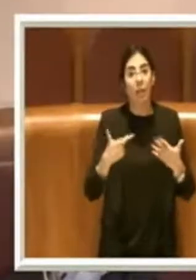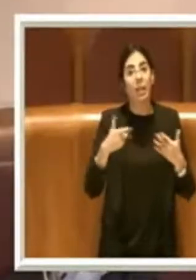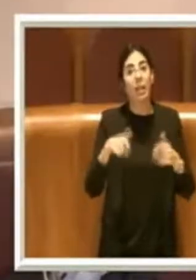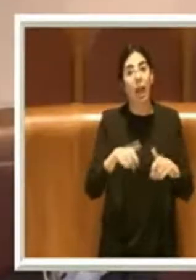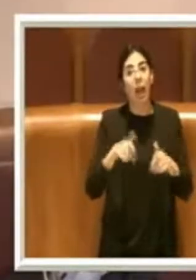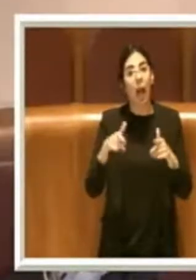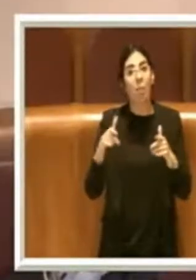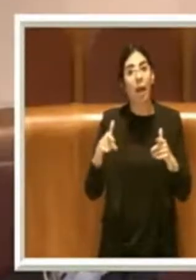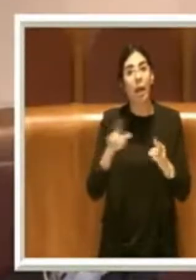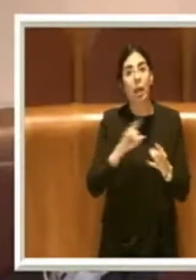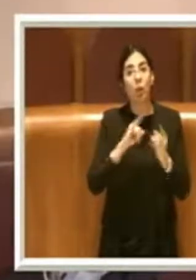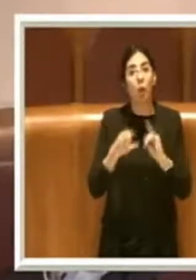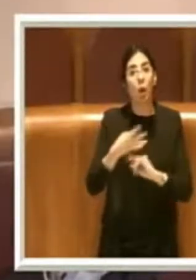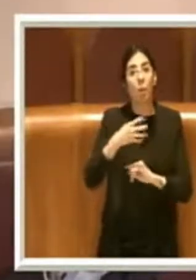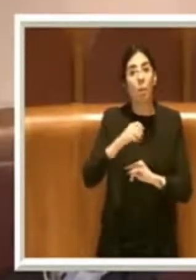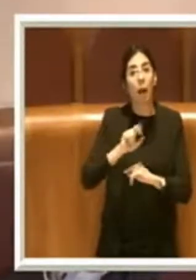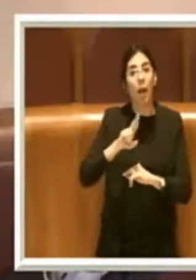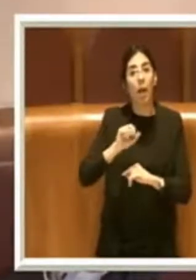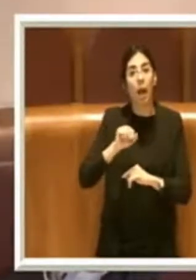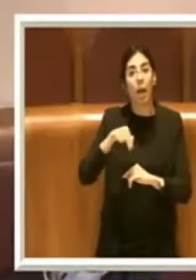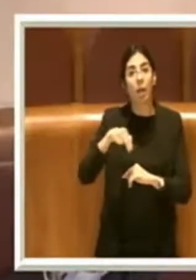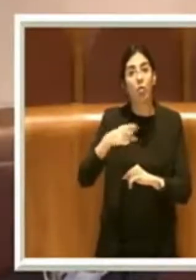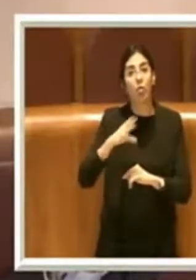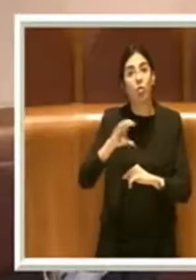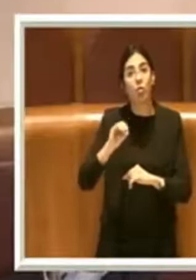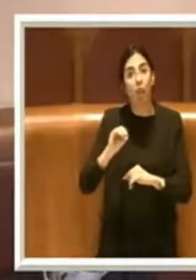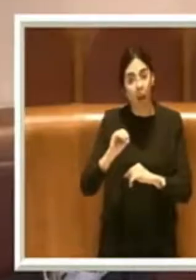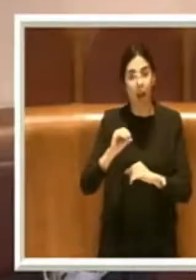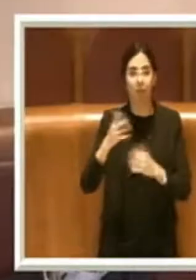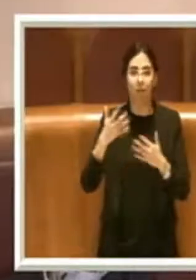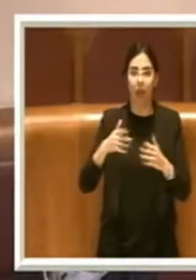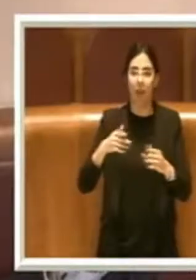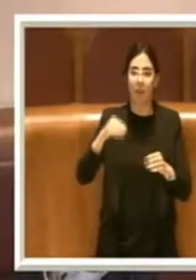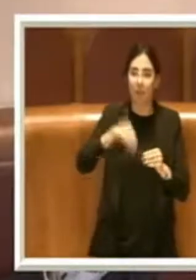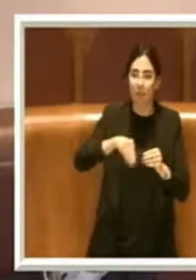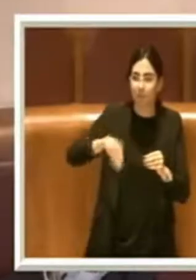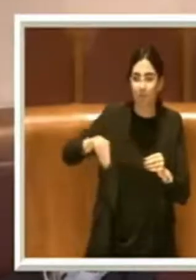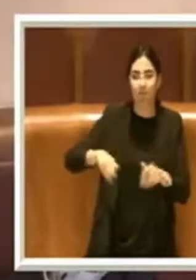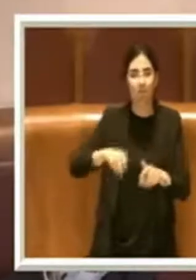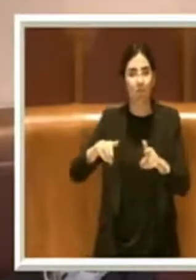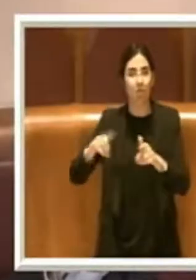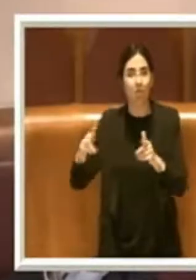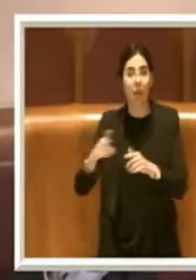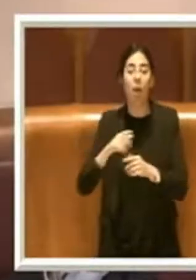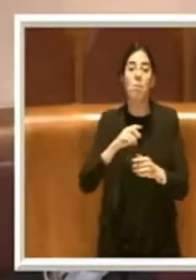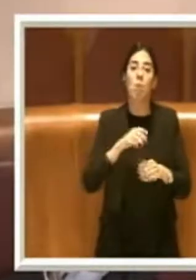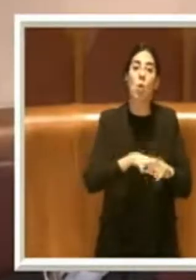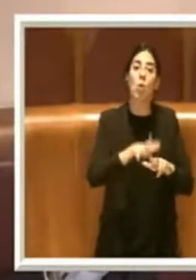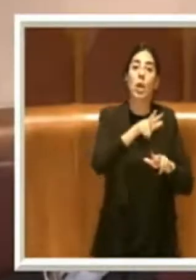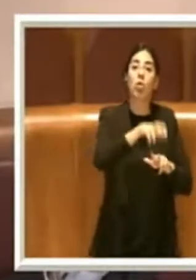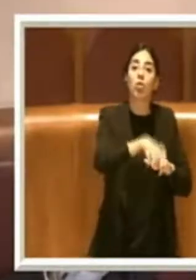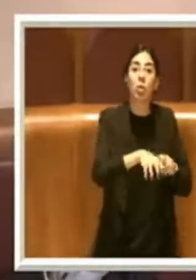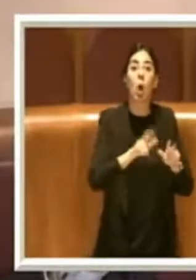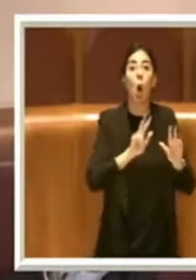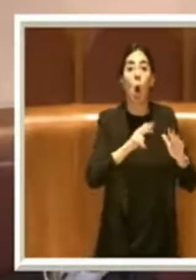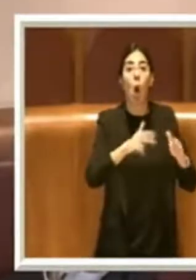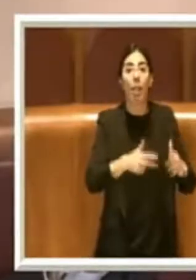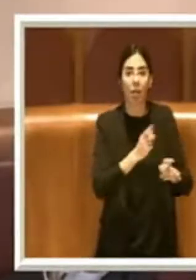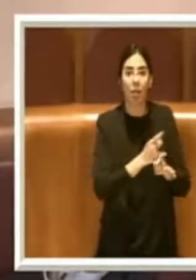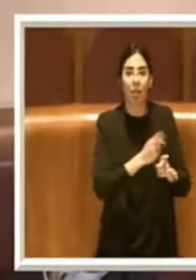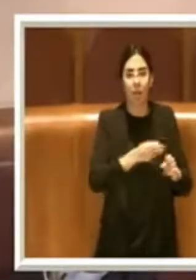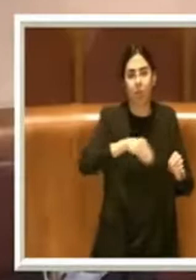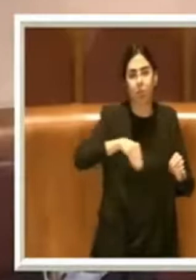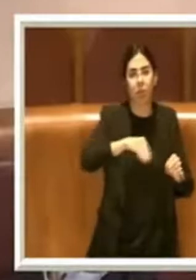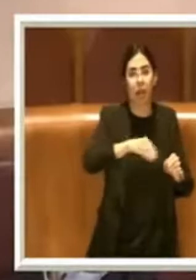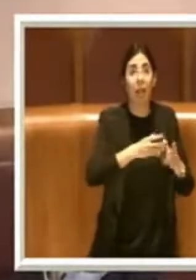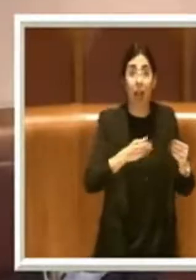municipio ottavo se ne metteranno adesso molte di più. Siamo riusciti